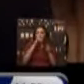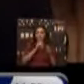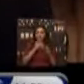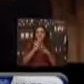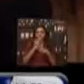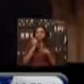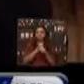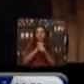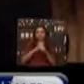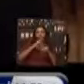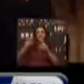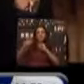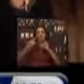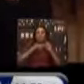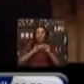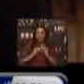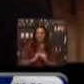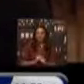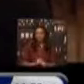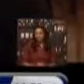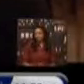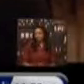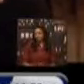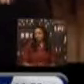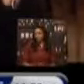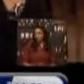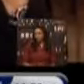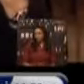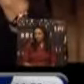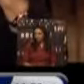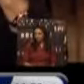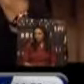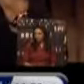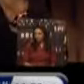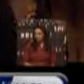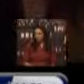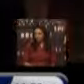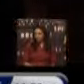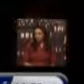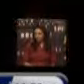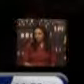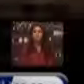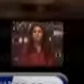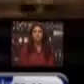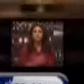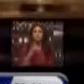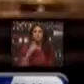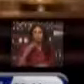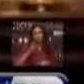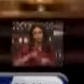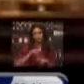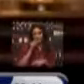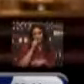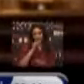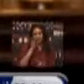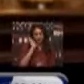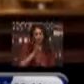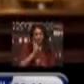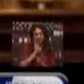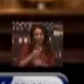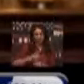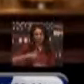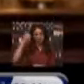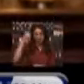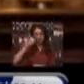ووراني التضجين ووراني وبعدين في نفس الوقت كانت وطنية. كان تاني مع الفنانة